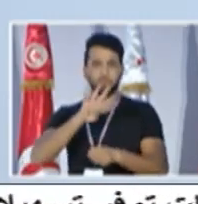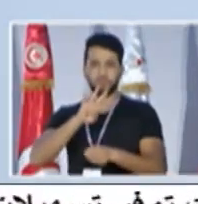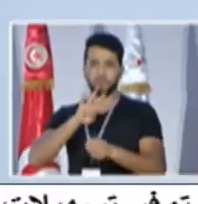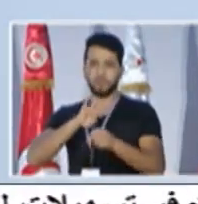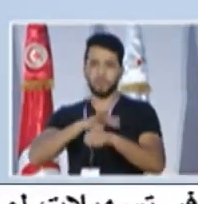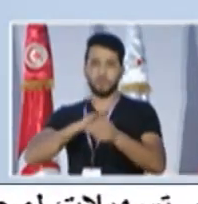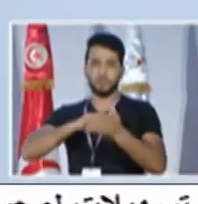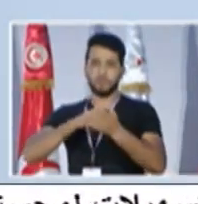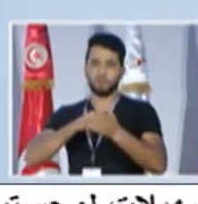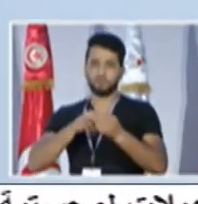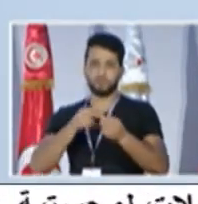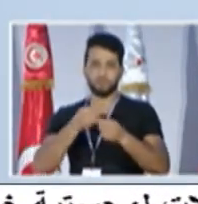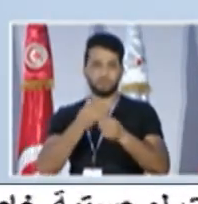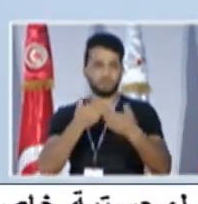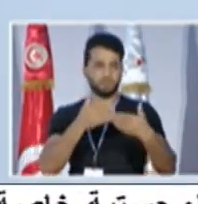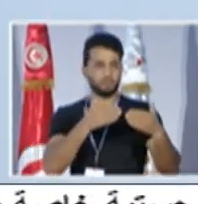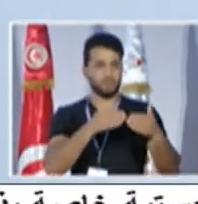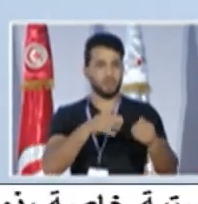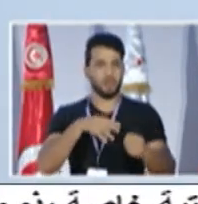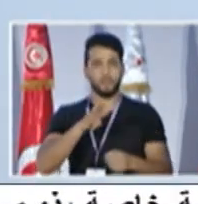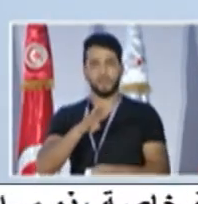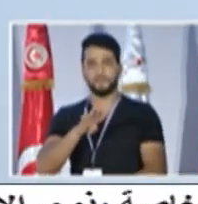عندنا اربعه